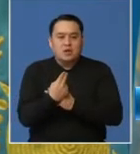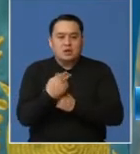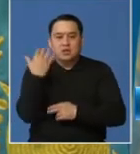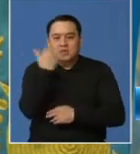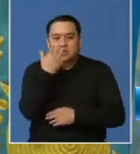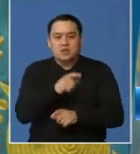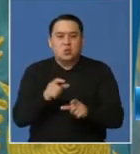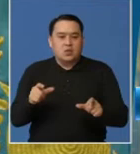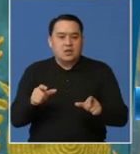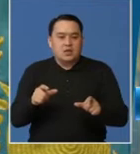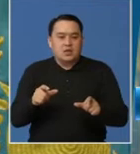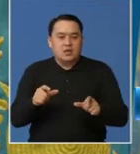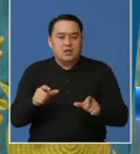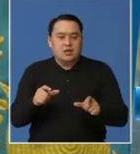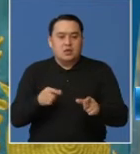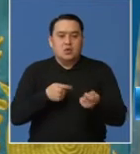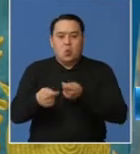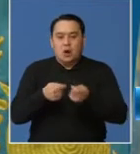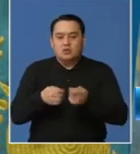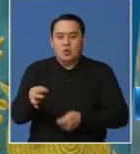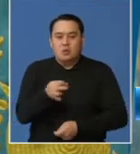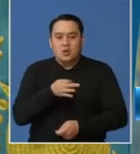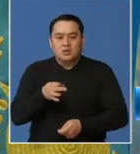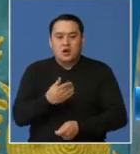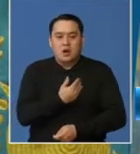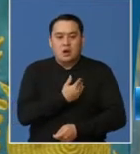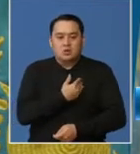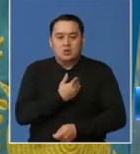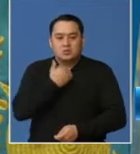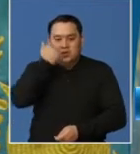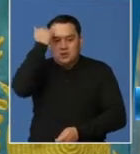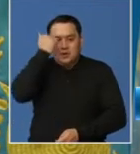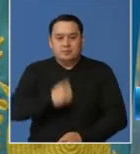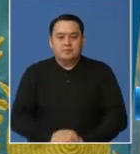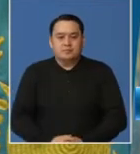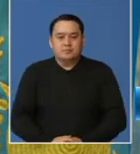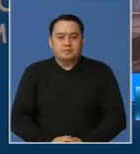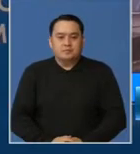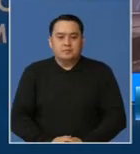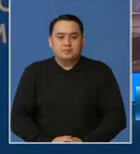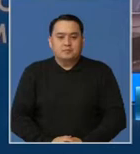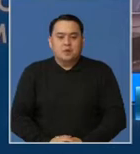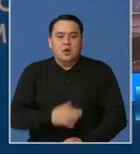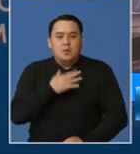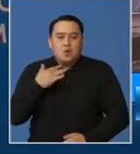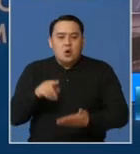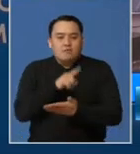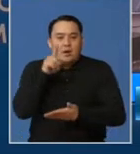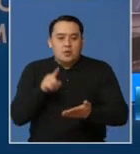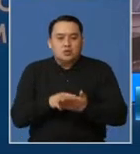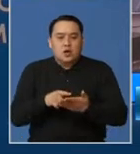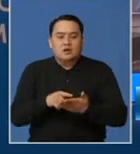незрячих людей, за это от имени вот руководства области хочу сказать тебе спасибо огромное. Много вопросов было